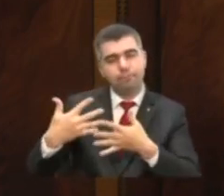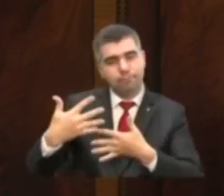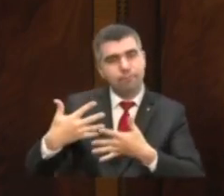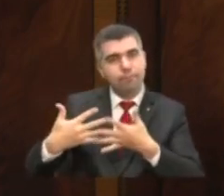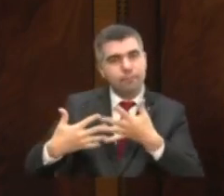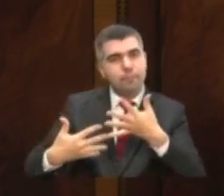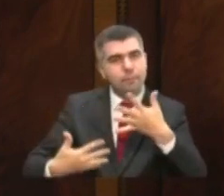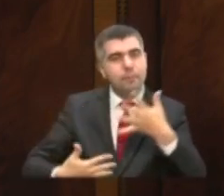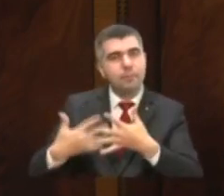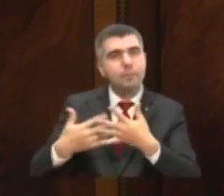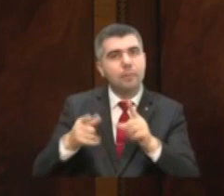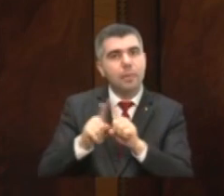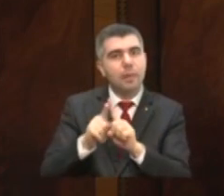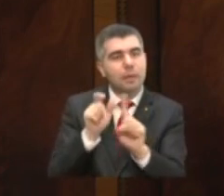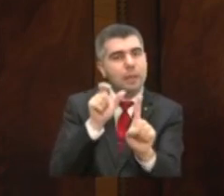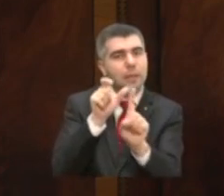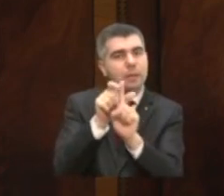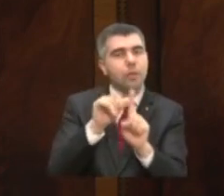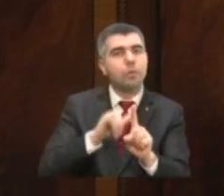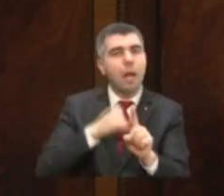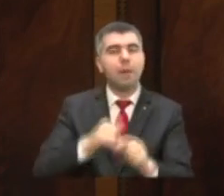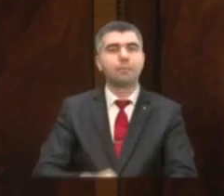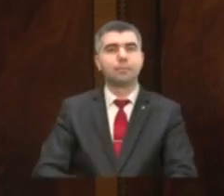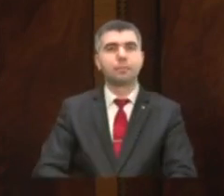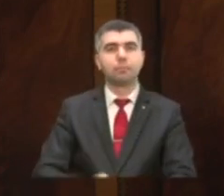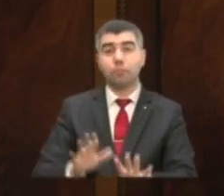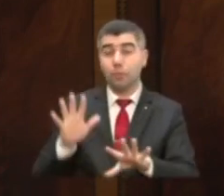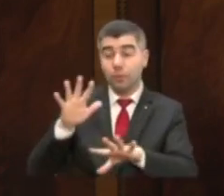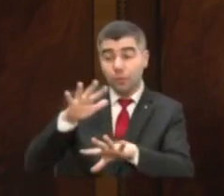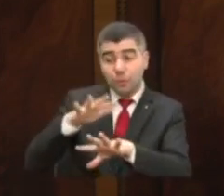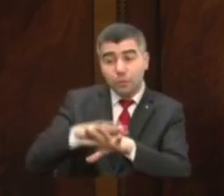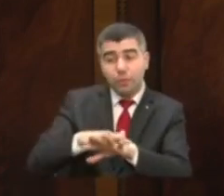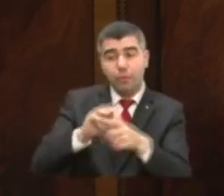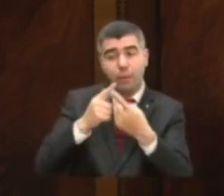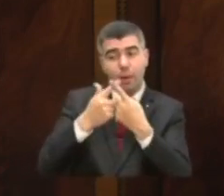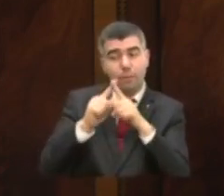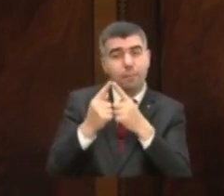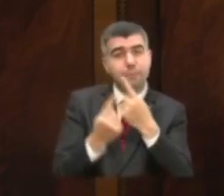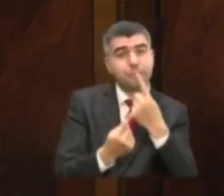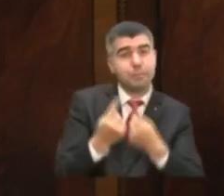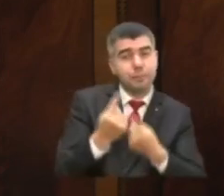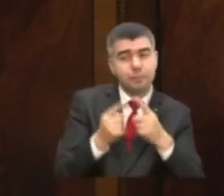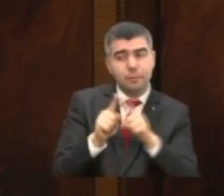منصب ومركز على الشباب. إذن هذه القطاعات كلها فيها